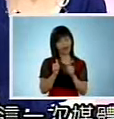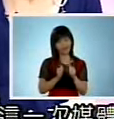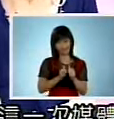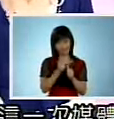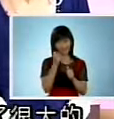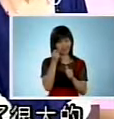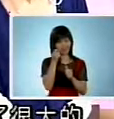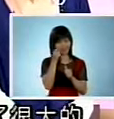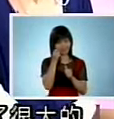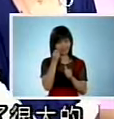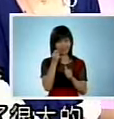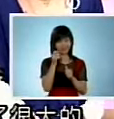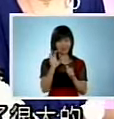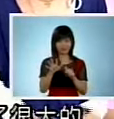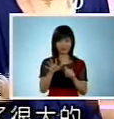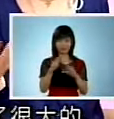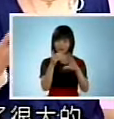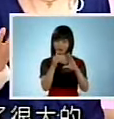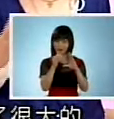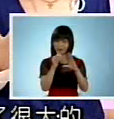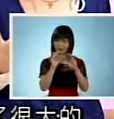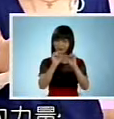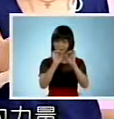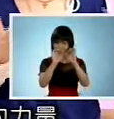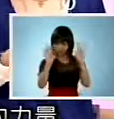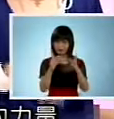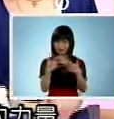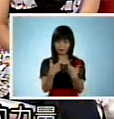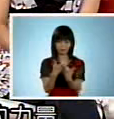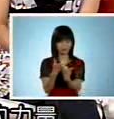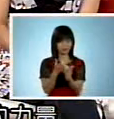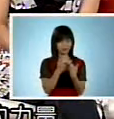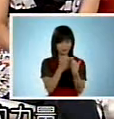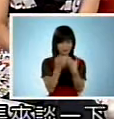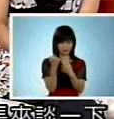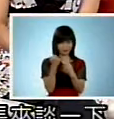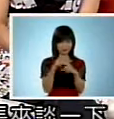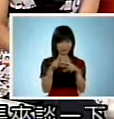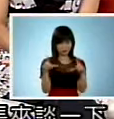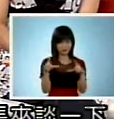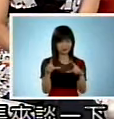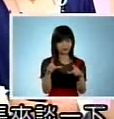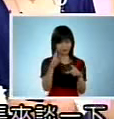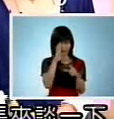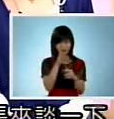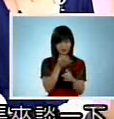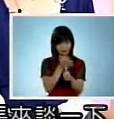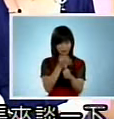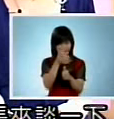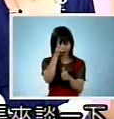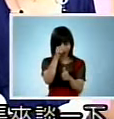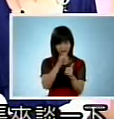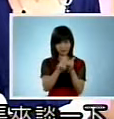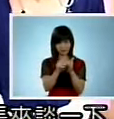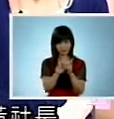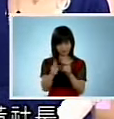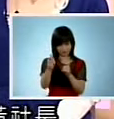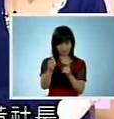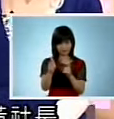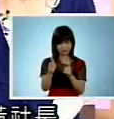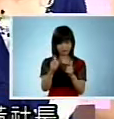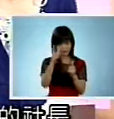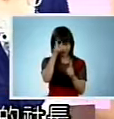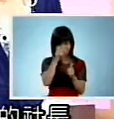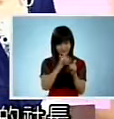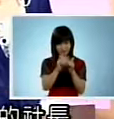次媒体哦，说真的也付了很大的这个配搭的力量啊、哦。我们想请黄社长来谈一下，我们知道